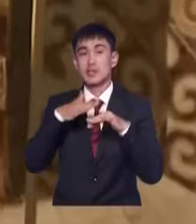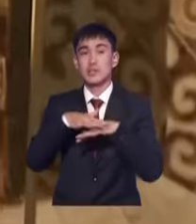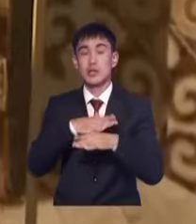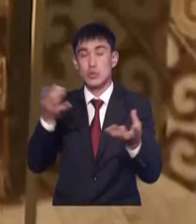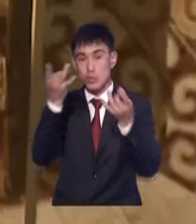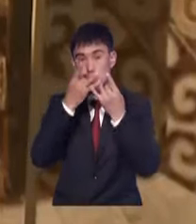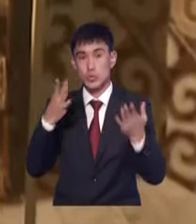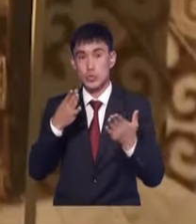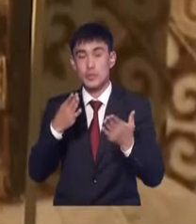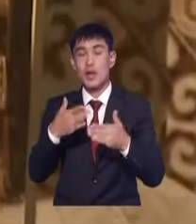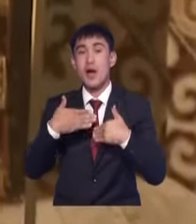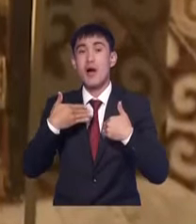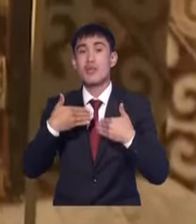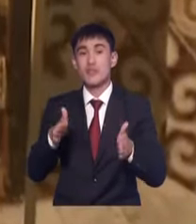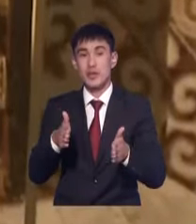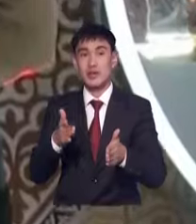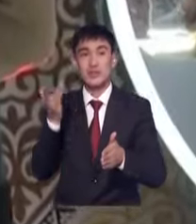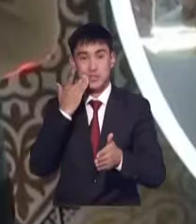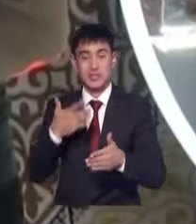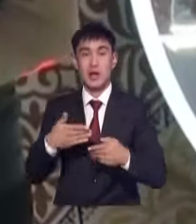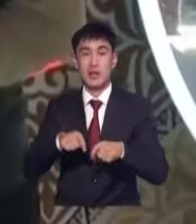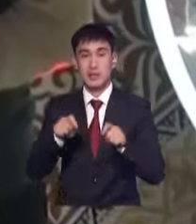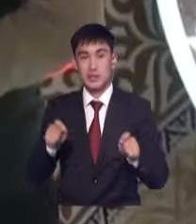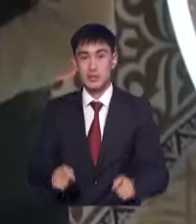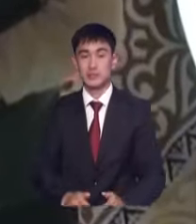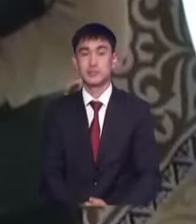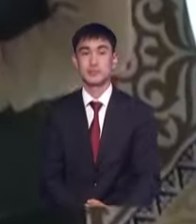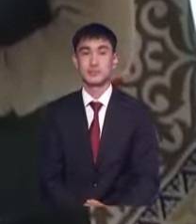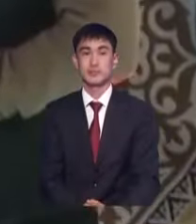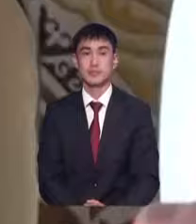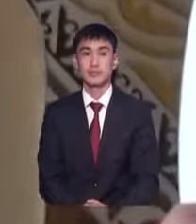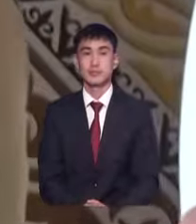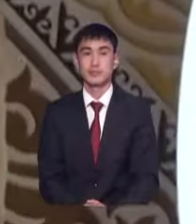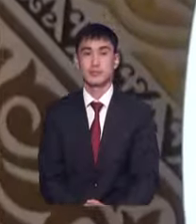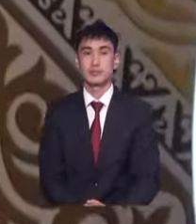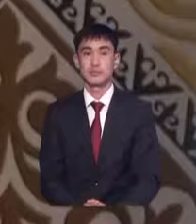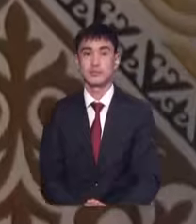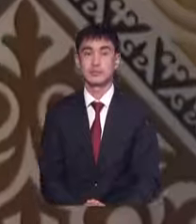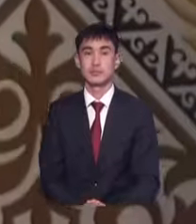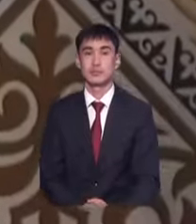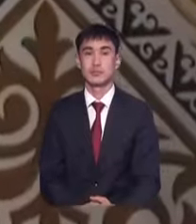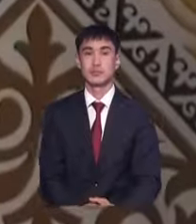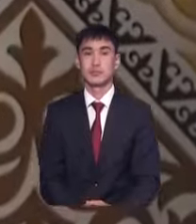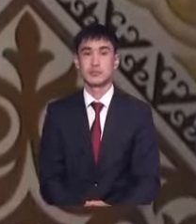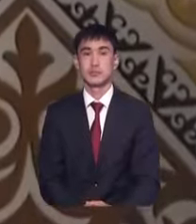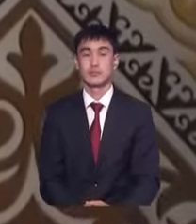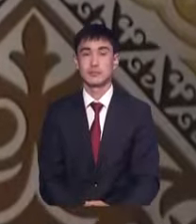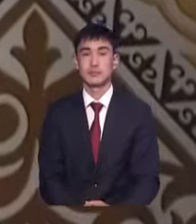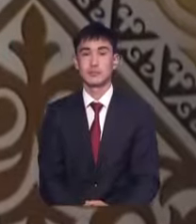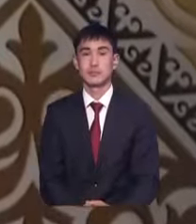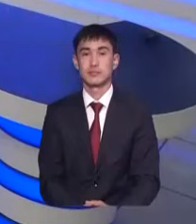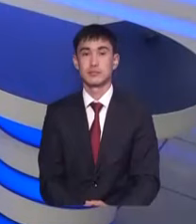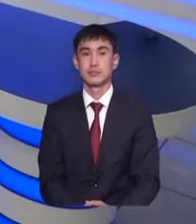национальной культуры, а двери для посетителей всегда открыты. Еламан Турсунканов, Алмат Хамид, Ринат Утеев, телерадиокомпания ЖТСУ,